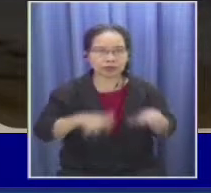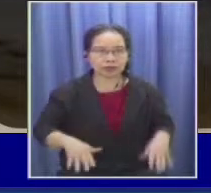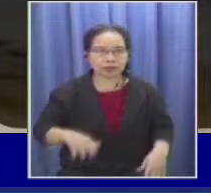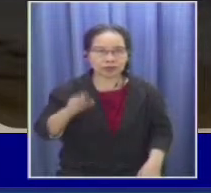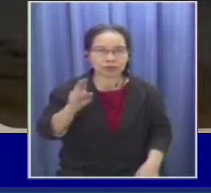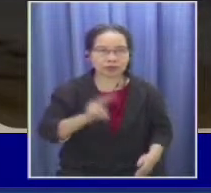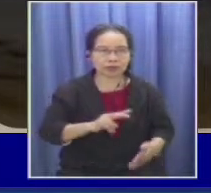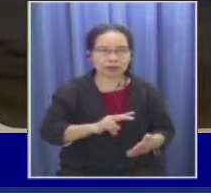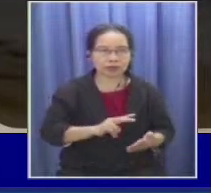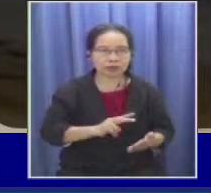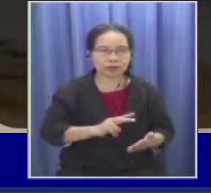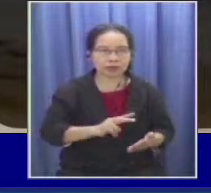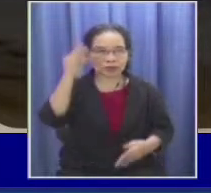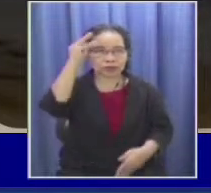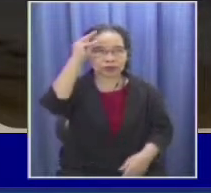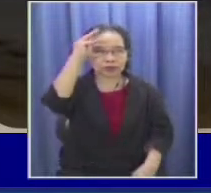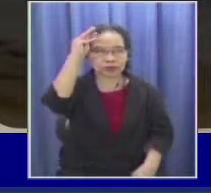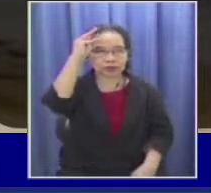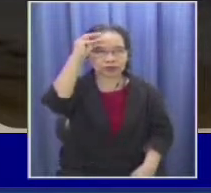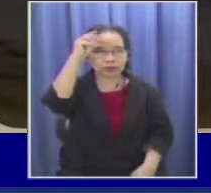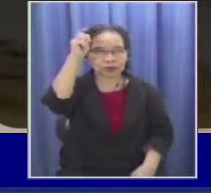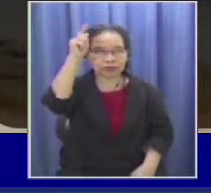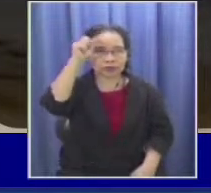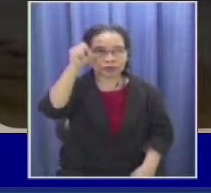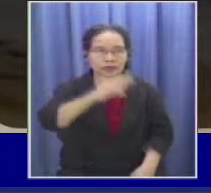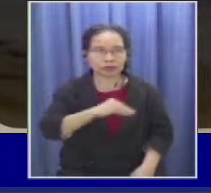na wɔn mo twe wɔn so ntonto